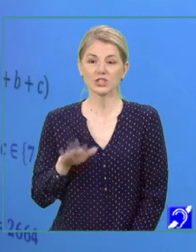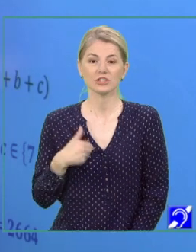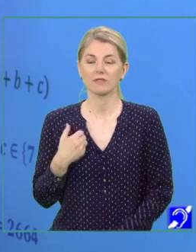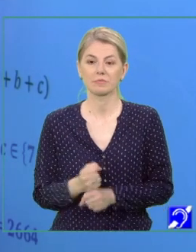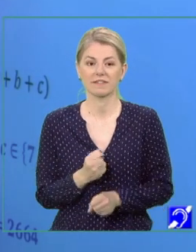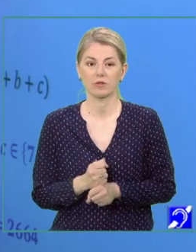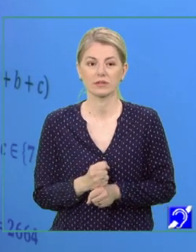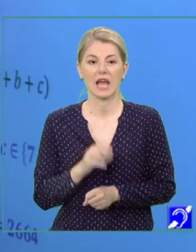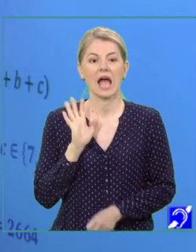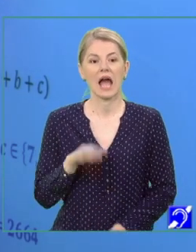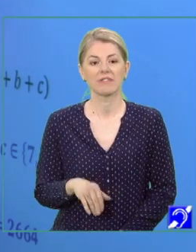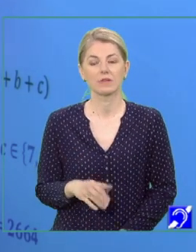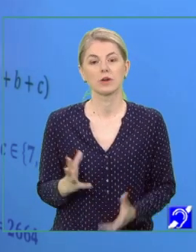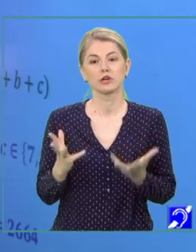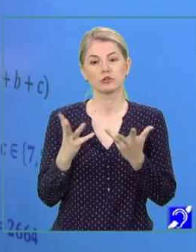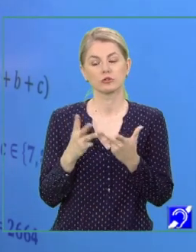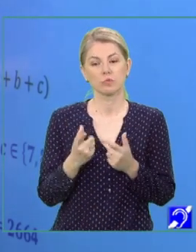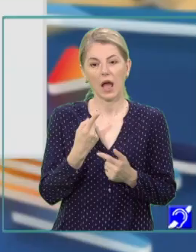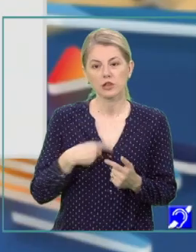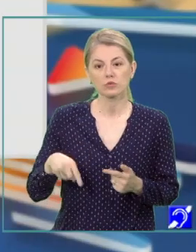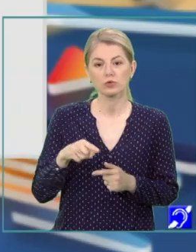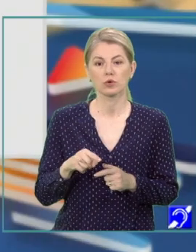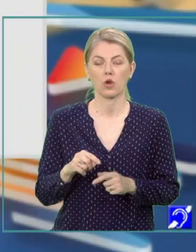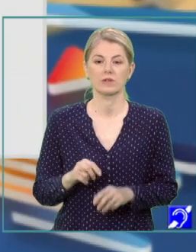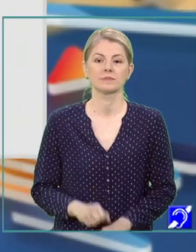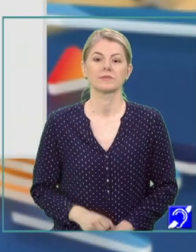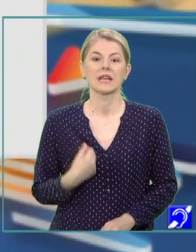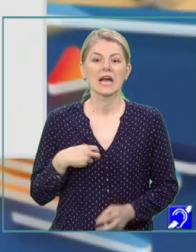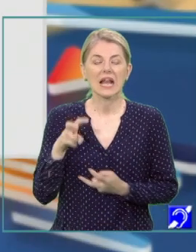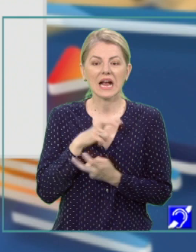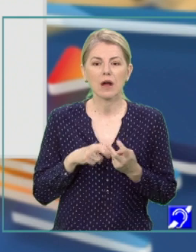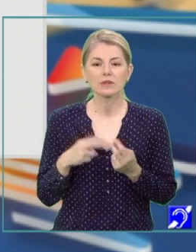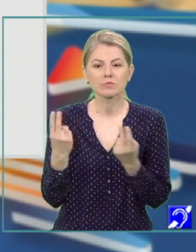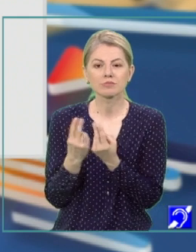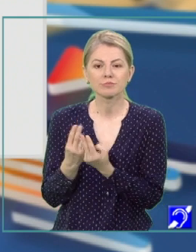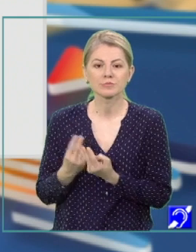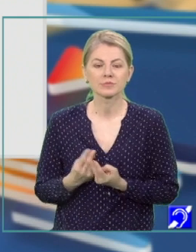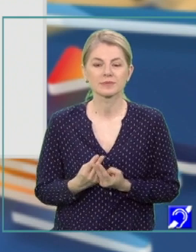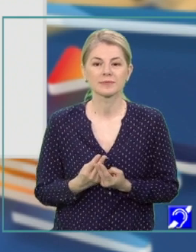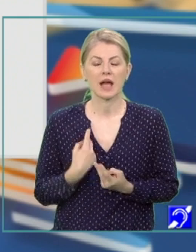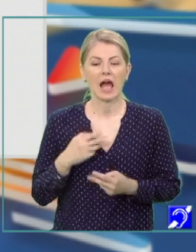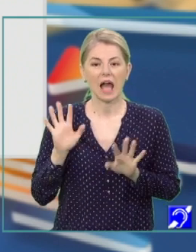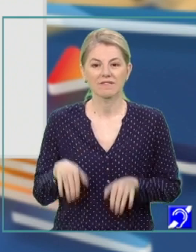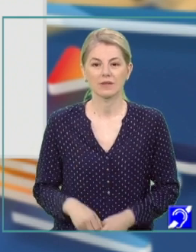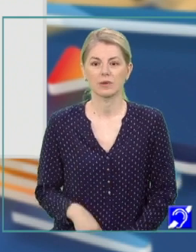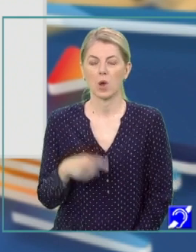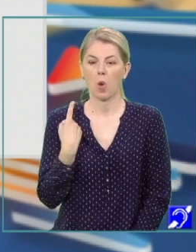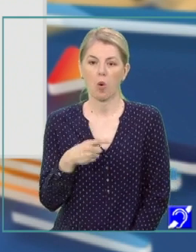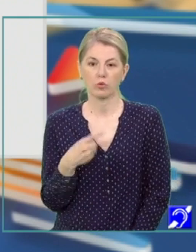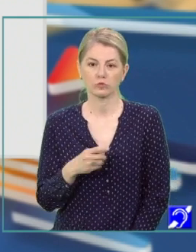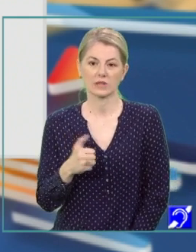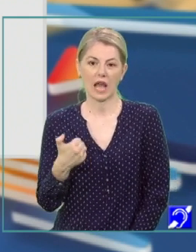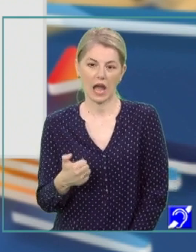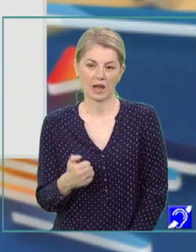făcut? Avem de făcut suma acestor numere. Ia să căutăm termeni asemenea împreună. Avem